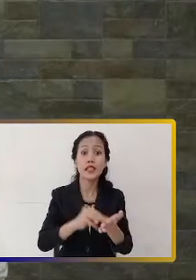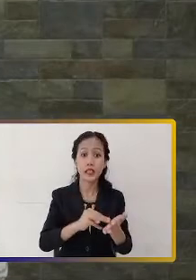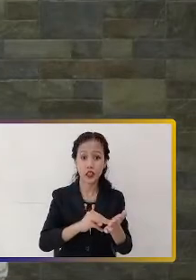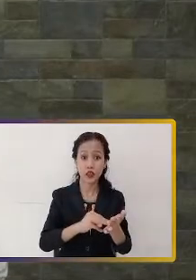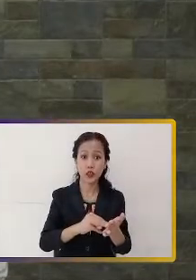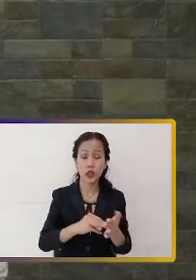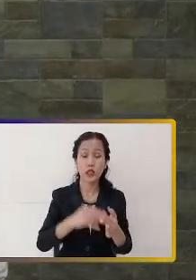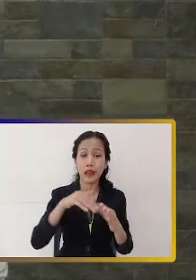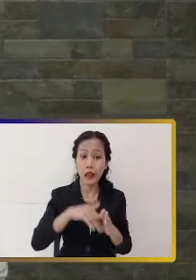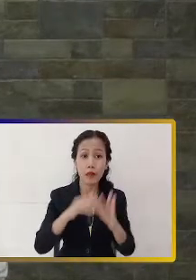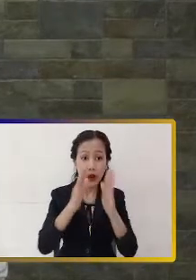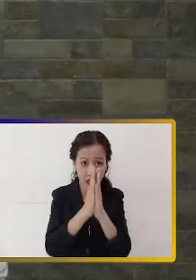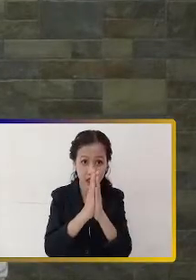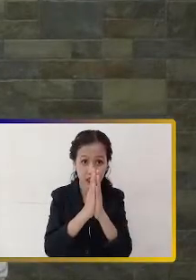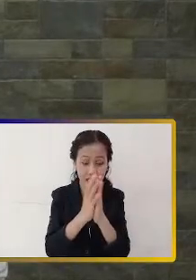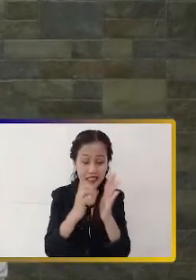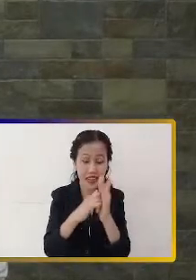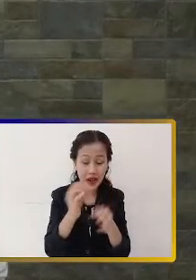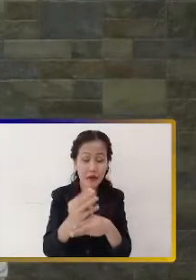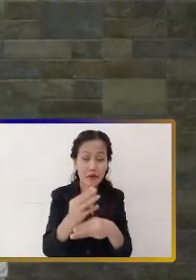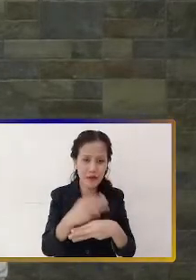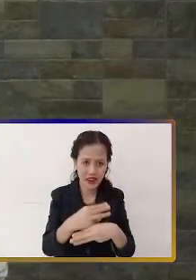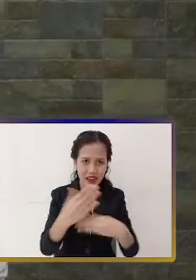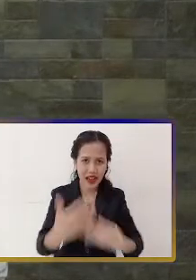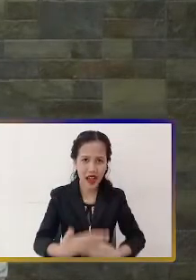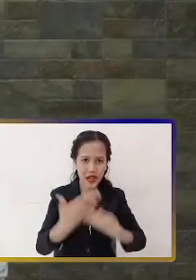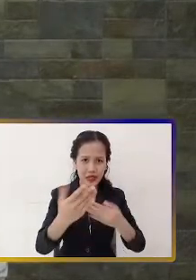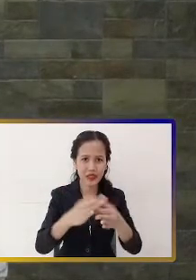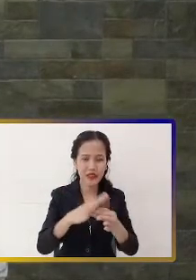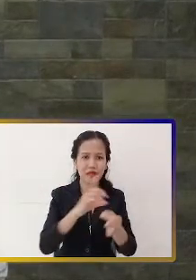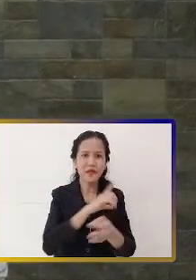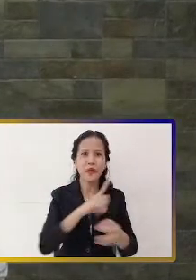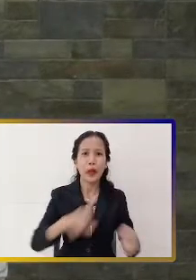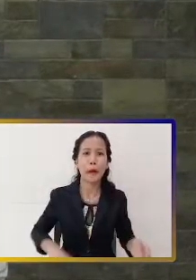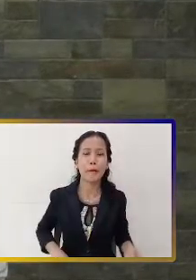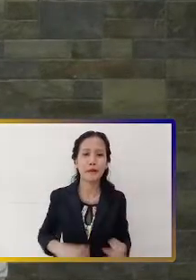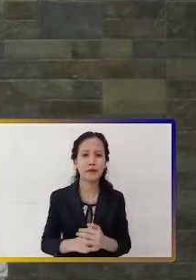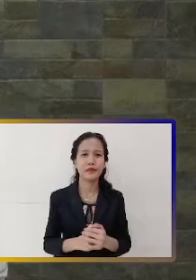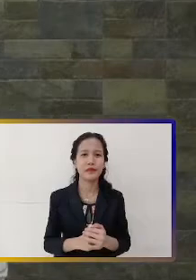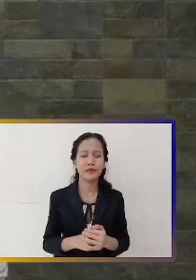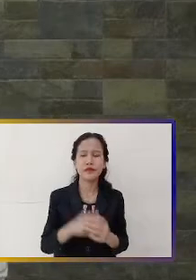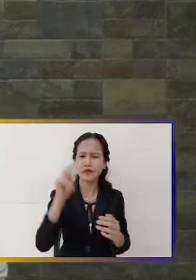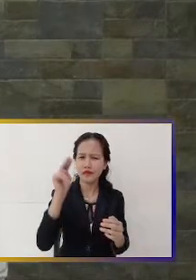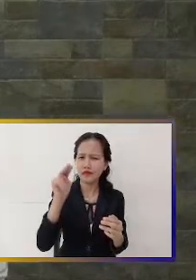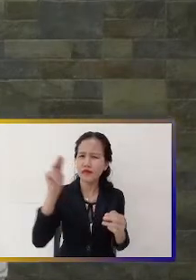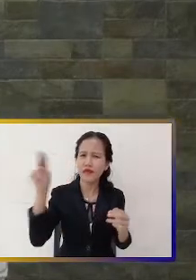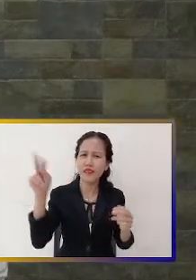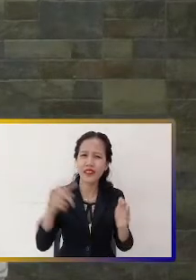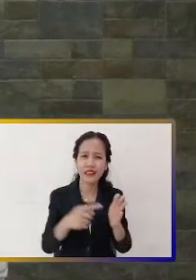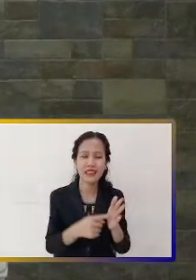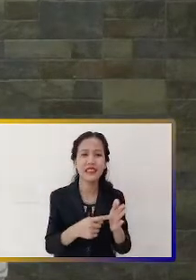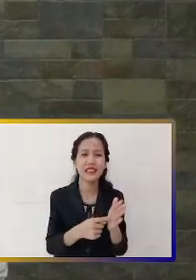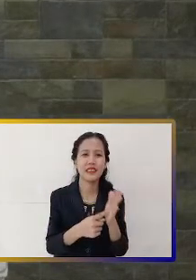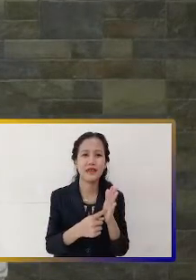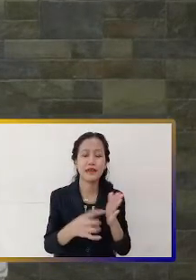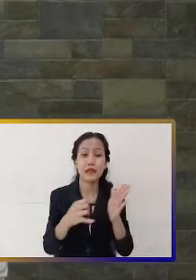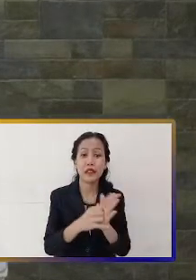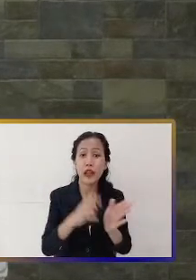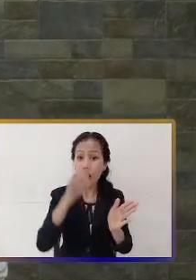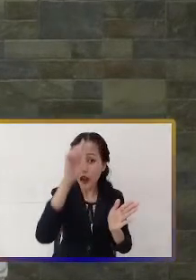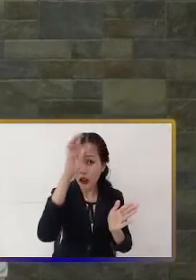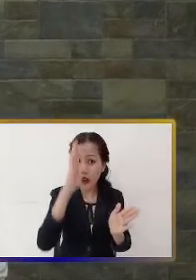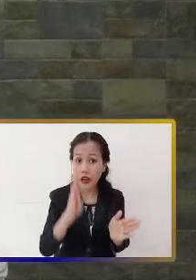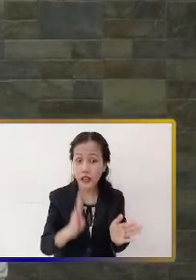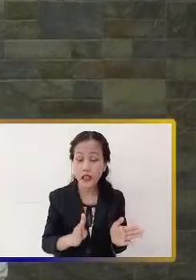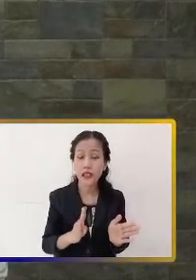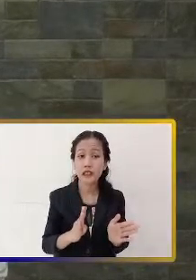pleased the Lord. Boy, I'm telling you, kinakailangan makita po natin ang mga bagay nito na ang Panginoon ay